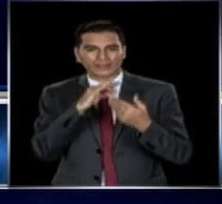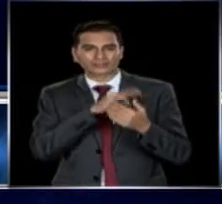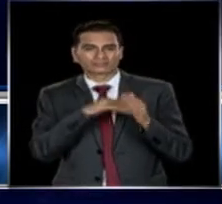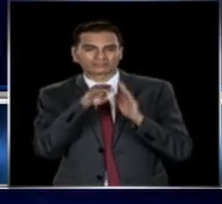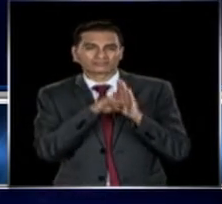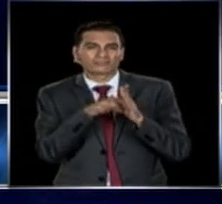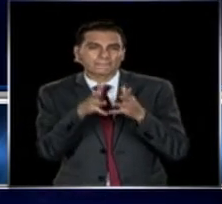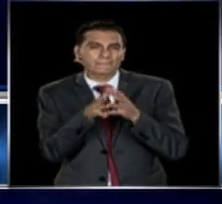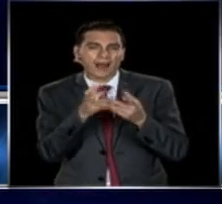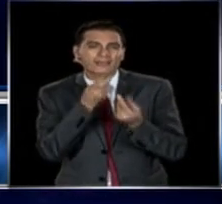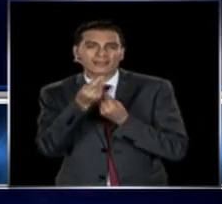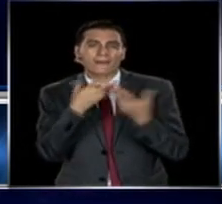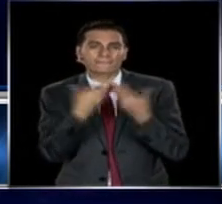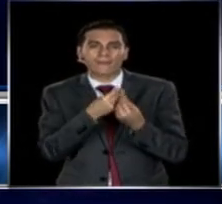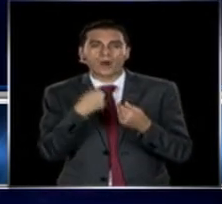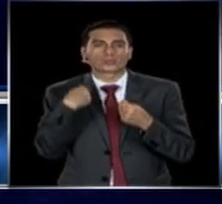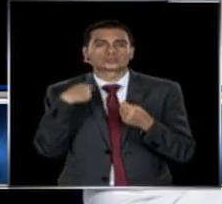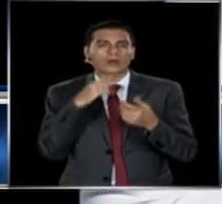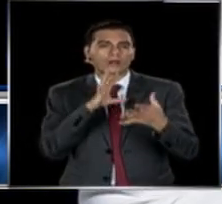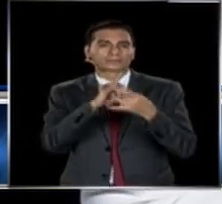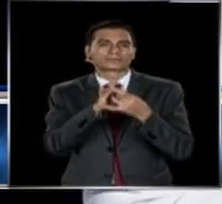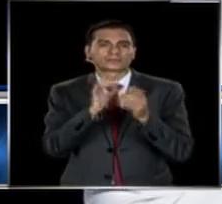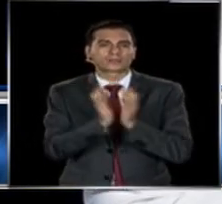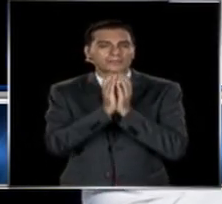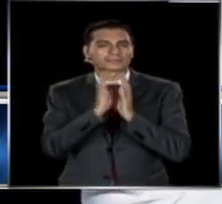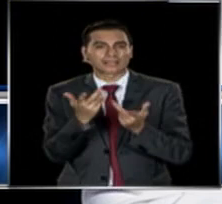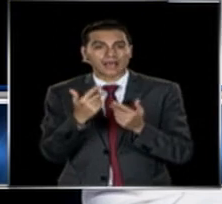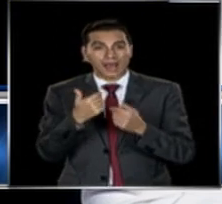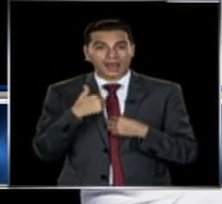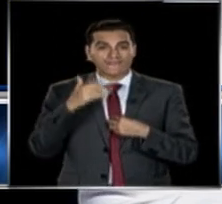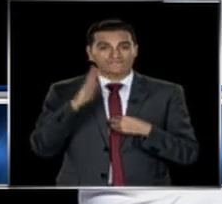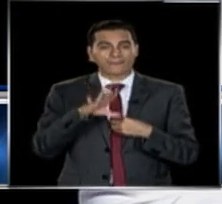يعني كيفية التعامل مع الوزارة؟ احنا عندنا مبدئيا